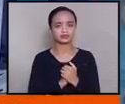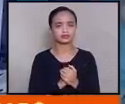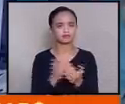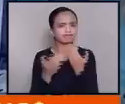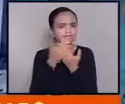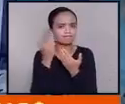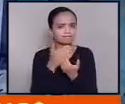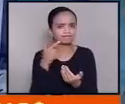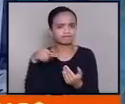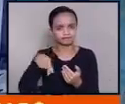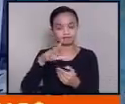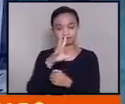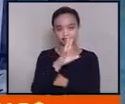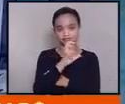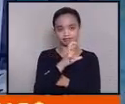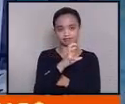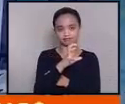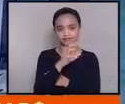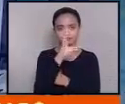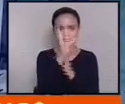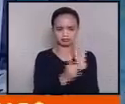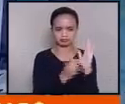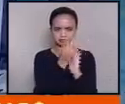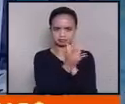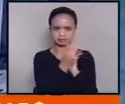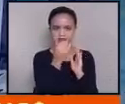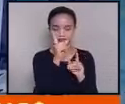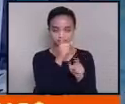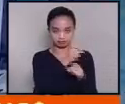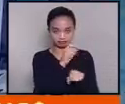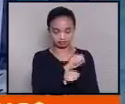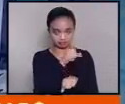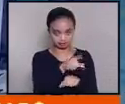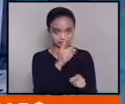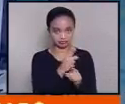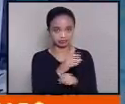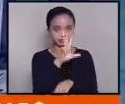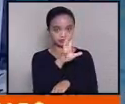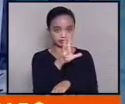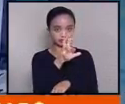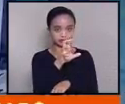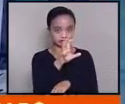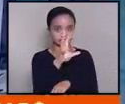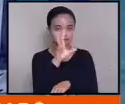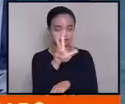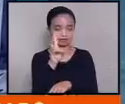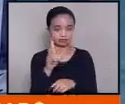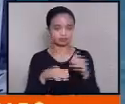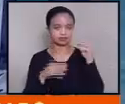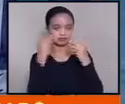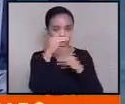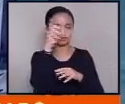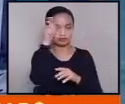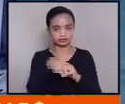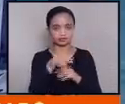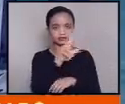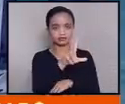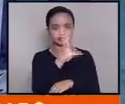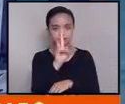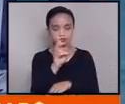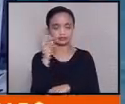Napakadali po. Katulad nito, 500. 8 hours ka lang na trabaho, di ba? So, 537 ang minimum. So, 37 per day